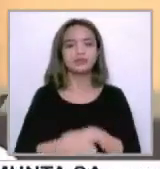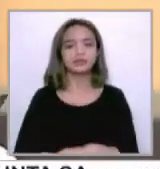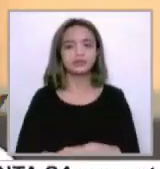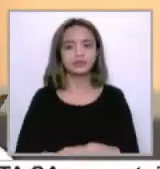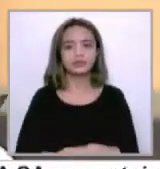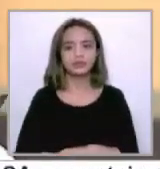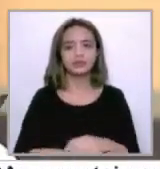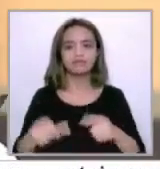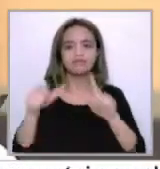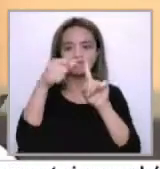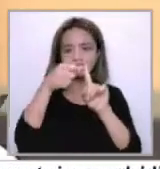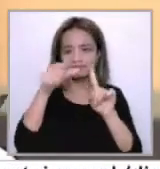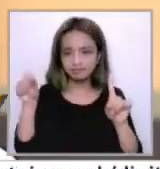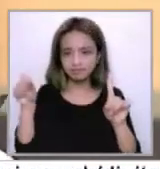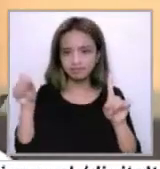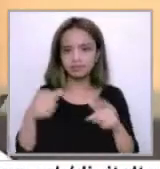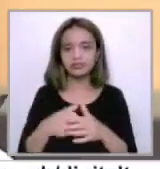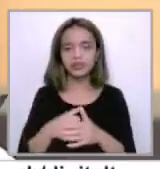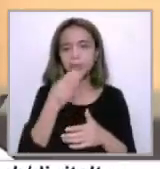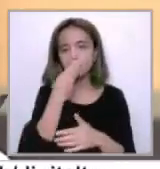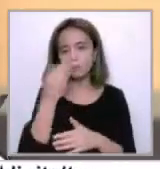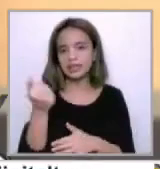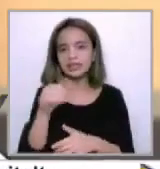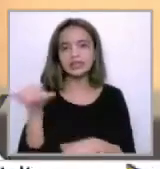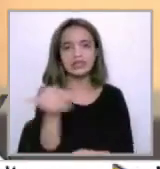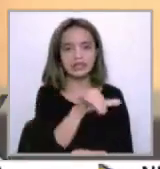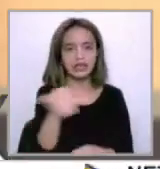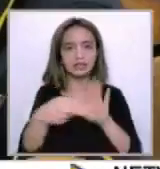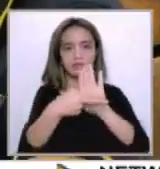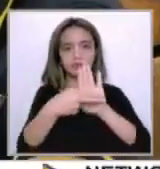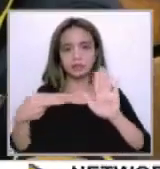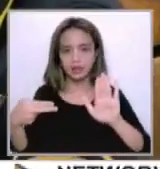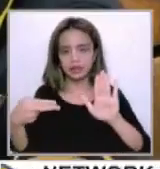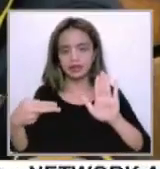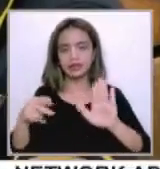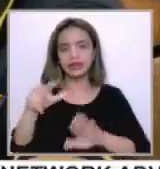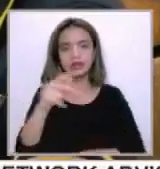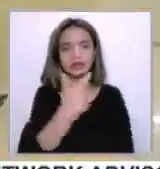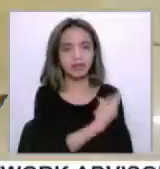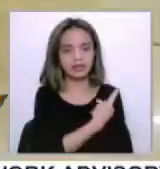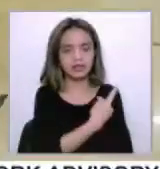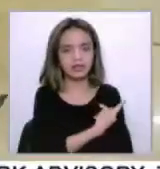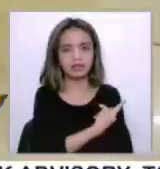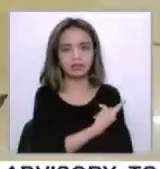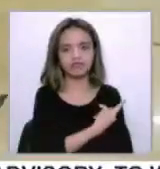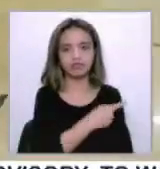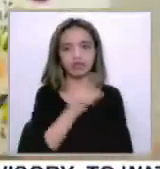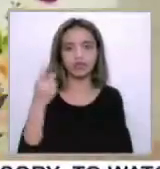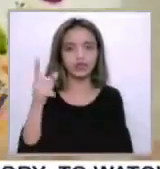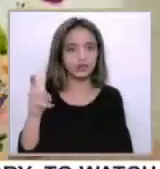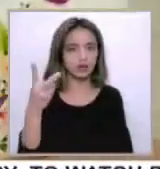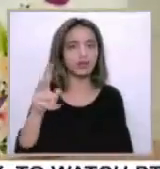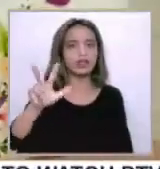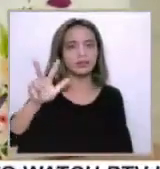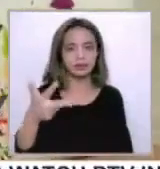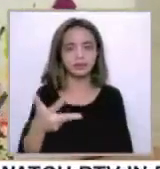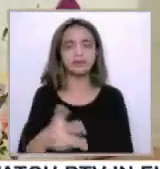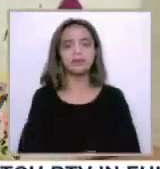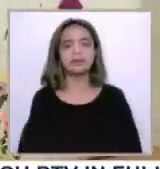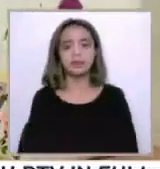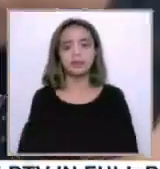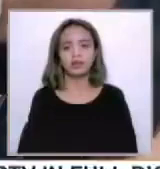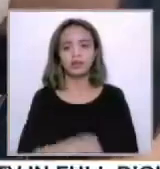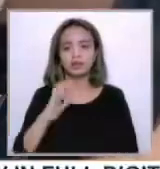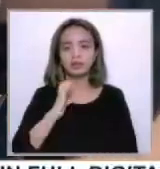allergy, homologous na lang po sila, yung the same na nakuha nila. Ayon naman kay DUST-PCHRD Executive Director Dr.